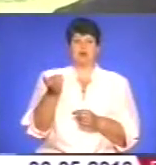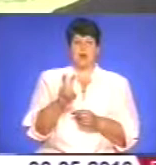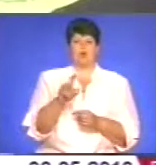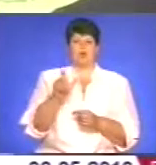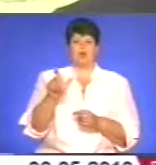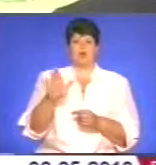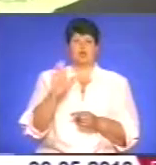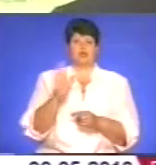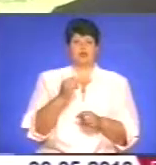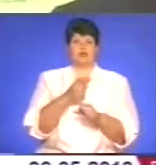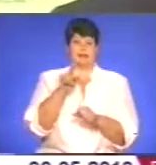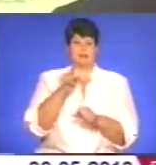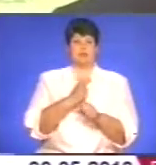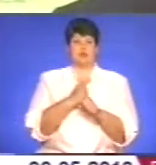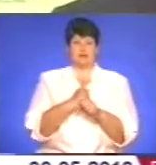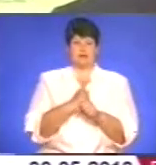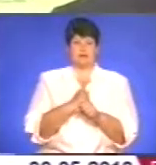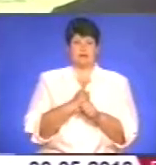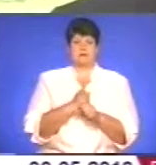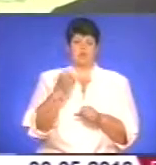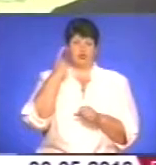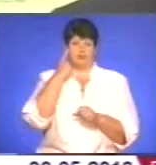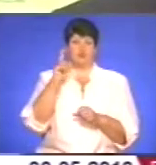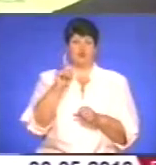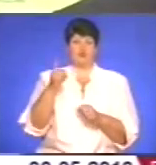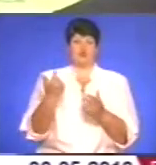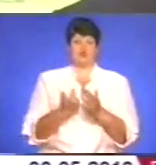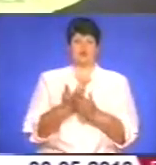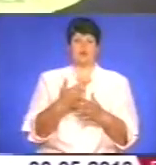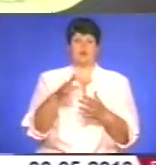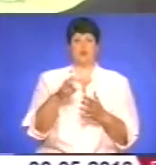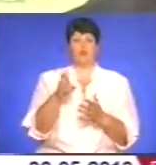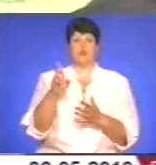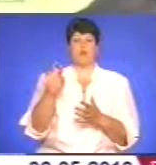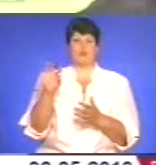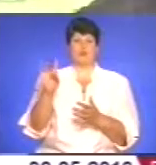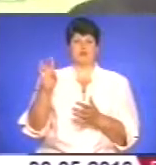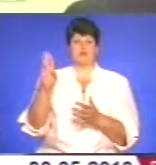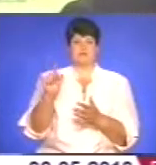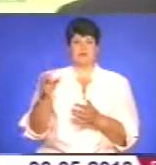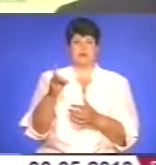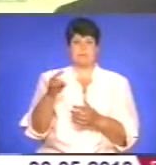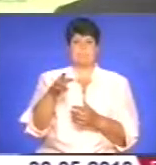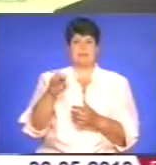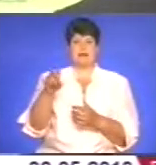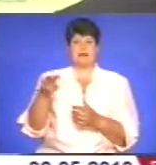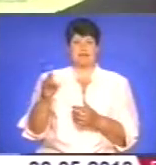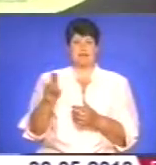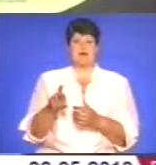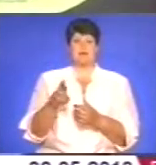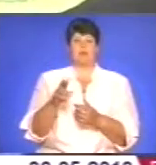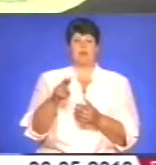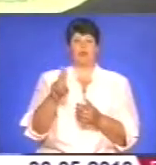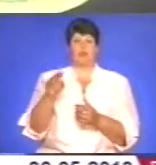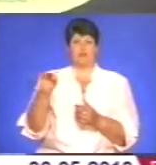які будуть працювати. Я думаю, це знову ж таки, так як вже тут в Борщівському, ми скажемо, і Мельниця Подільська, і тут,